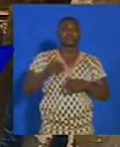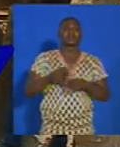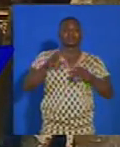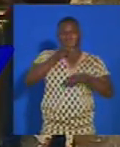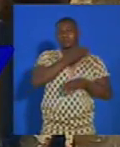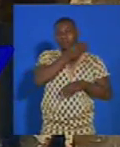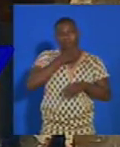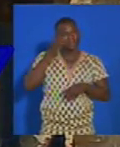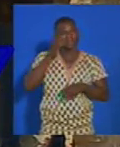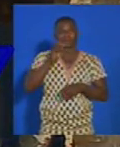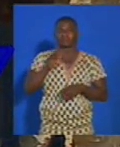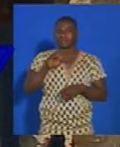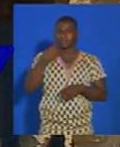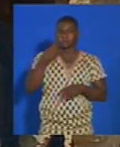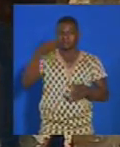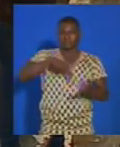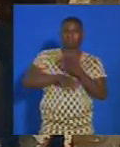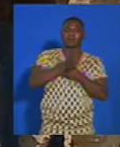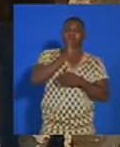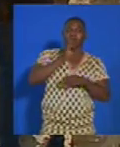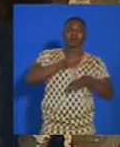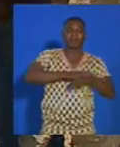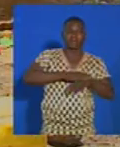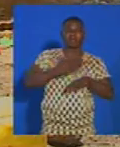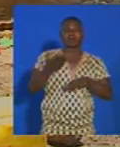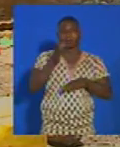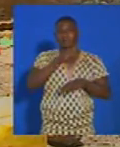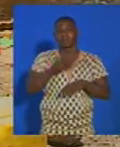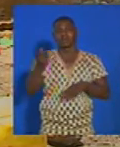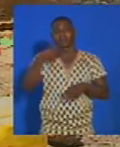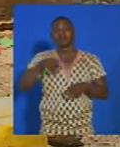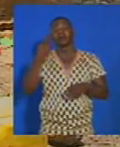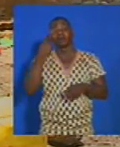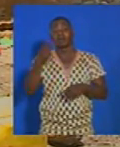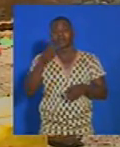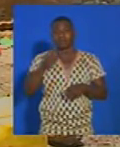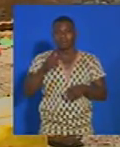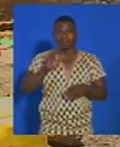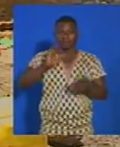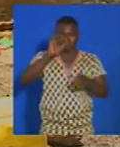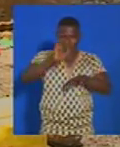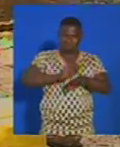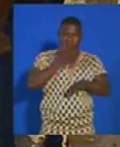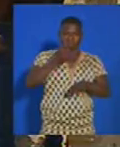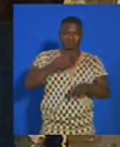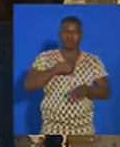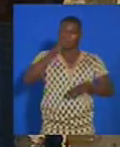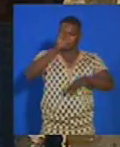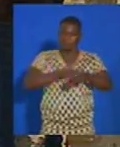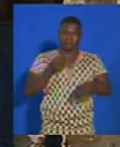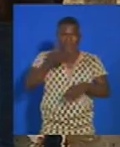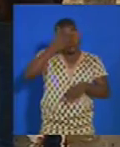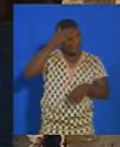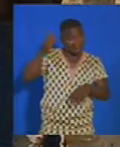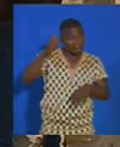qui rentrent dans l'eau. Mais après, quand vous regardez le vide là, moi, j'appelle ça l'oubli, parce que l'oubli, c'est